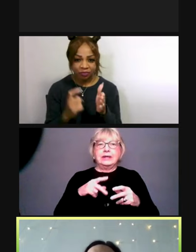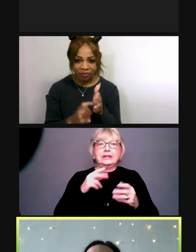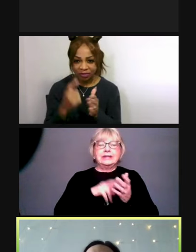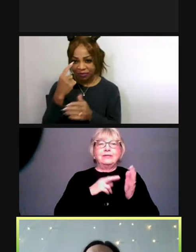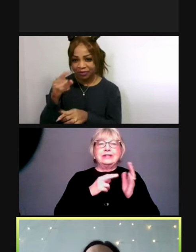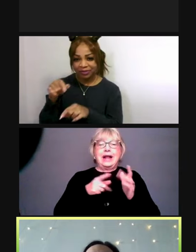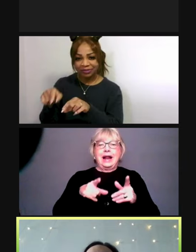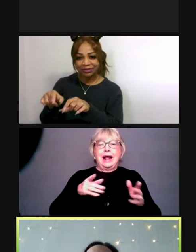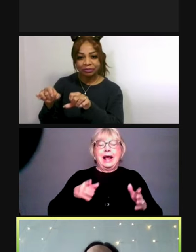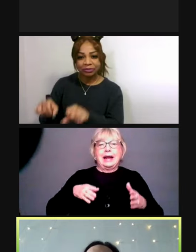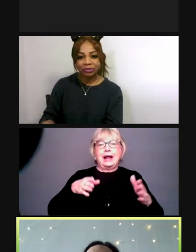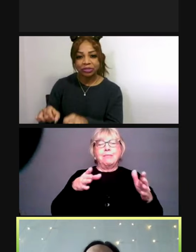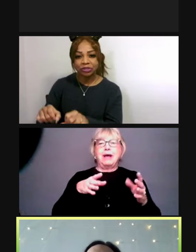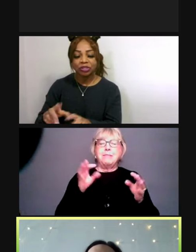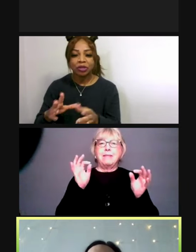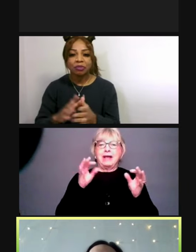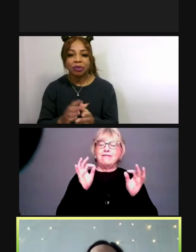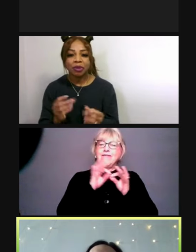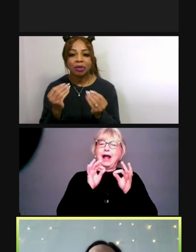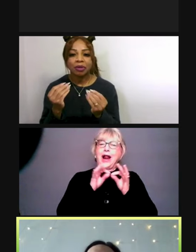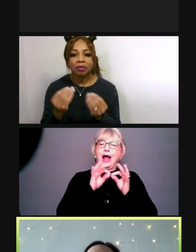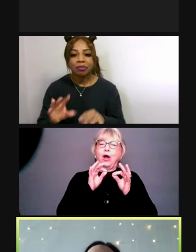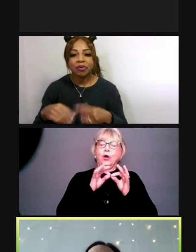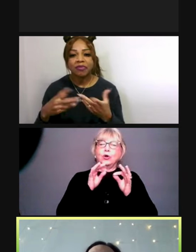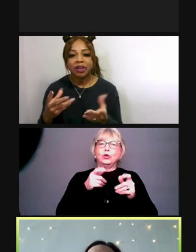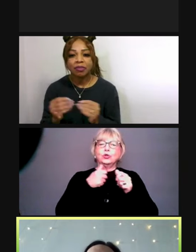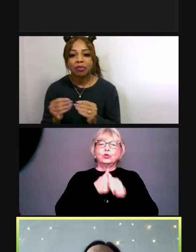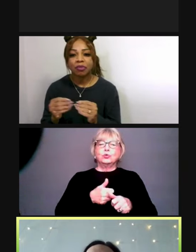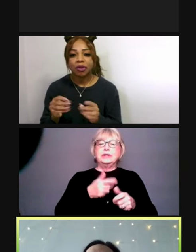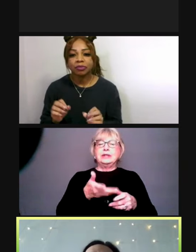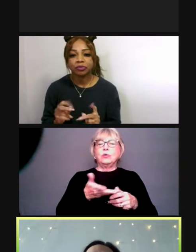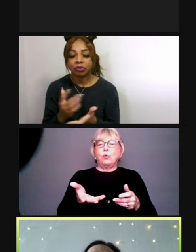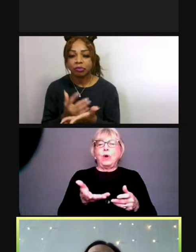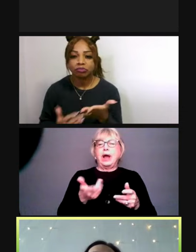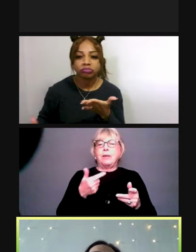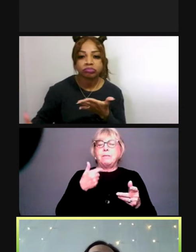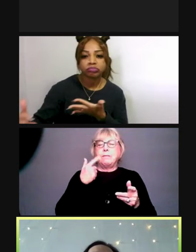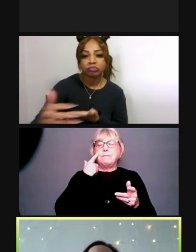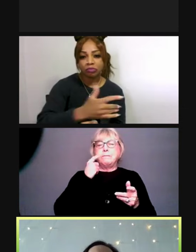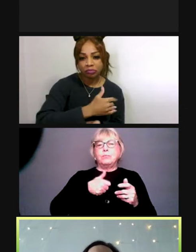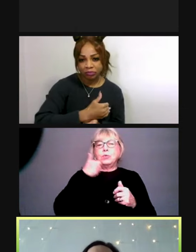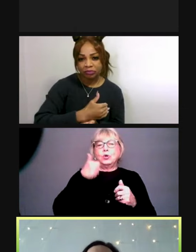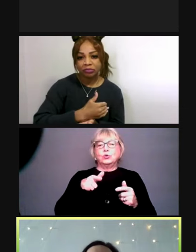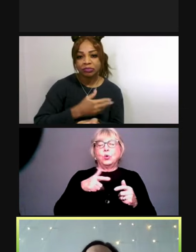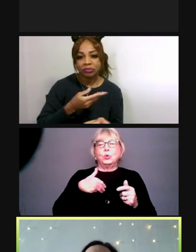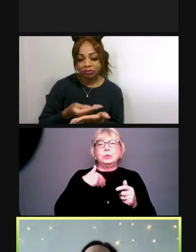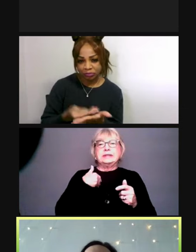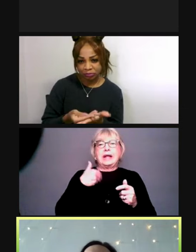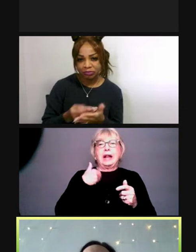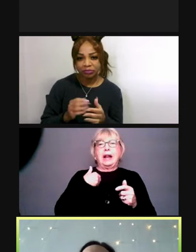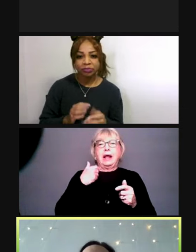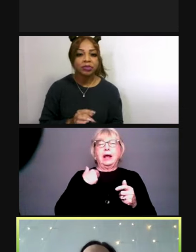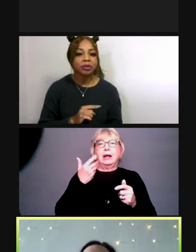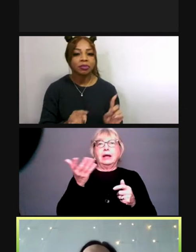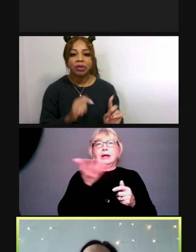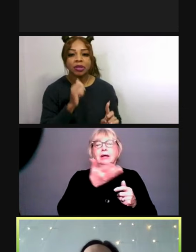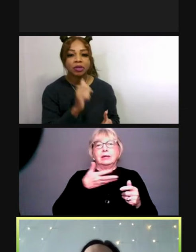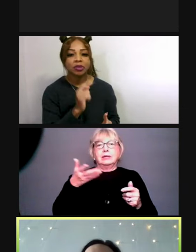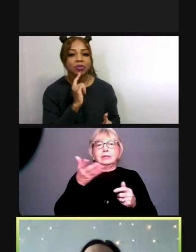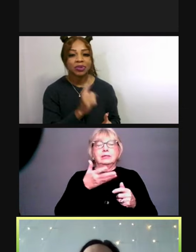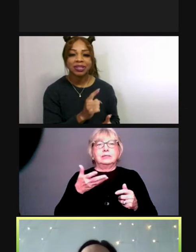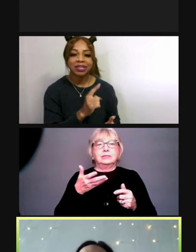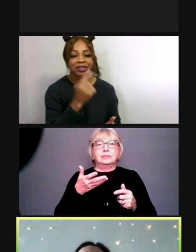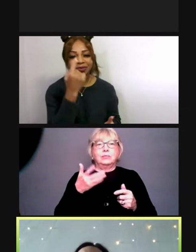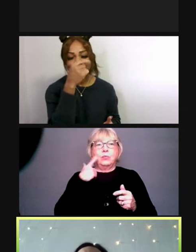rampe prend de la valeur jusqu'à quand elle est reconnue pour son potentiel à porter plus de revenus sous la forme de parts de marché inexploitées par exemple